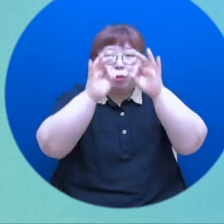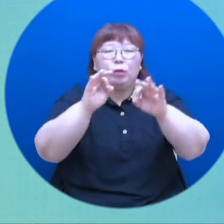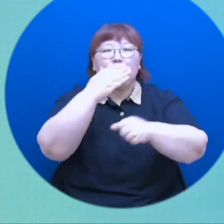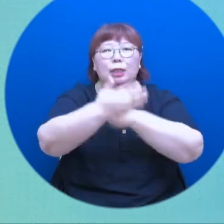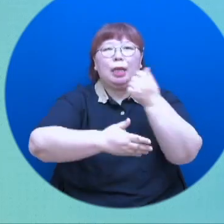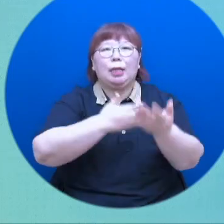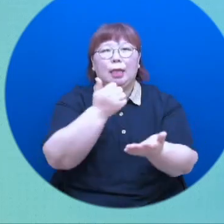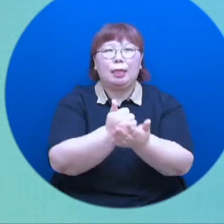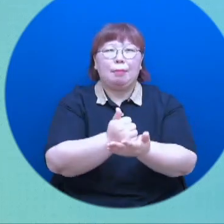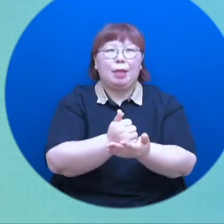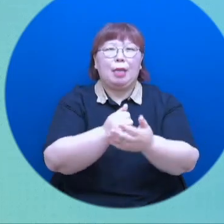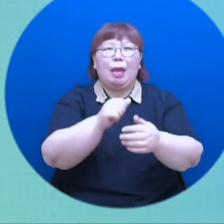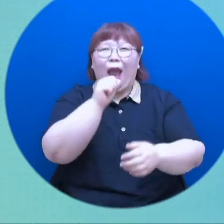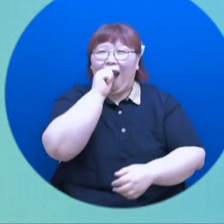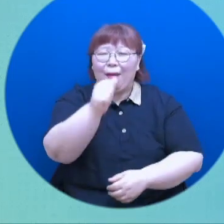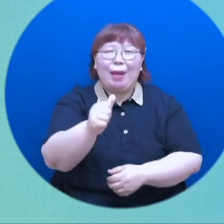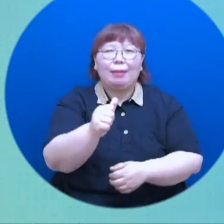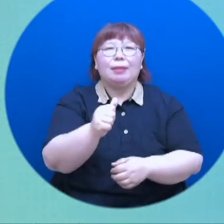반드시